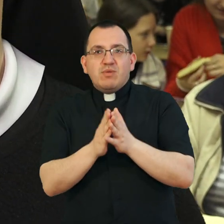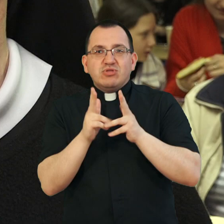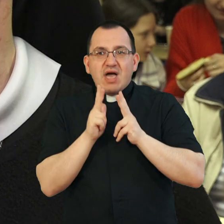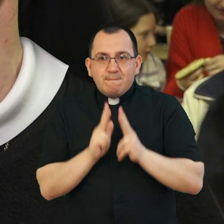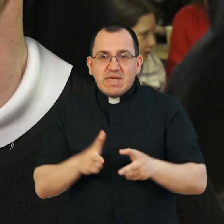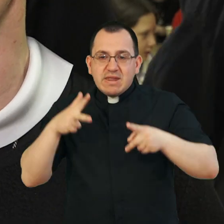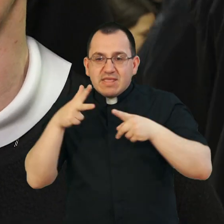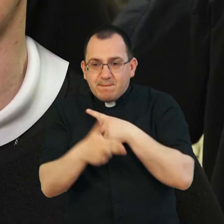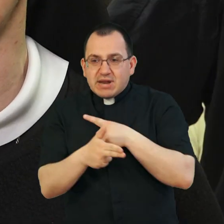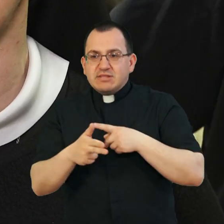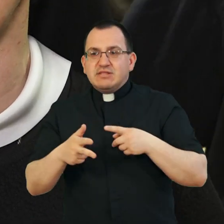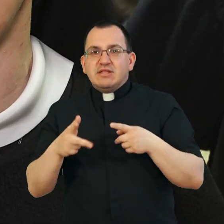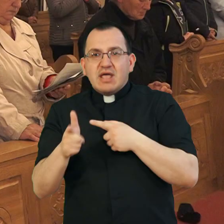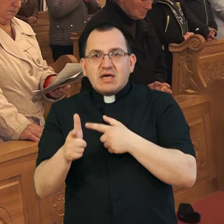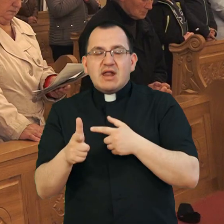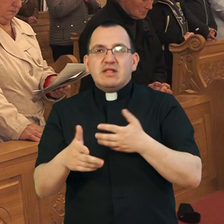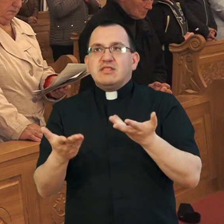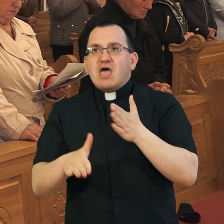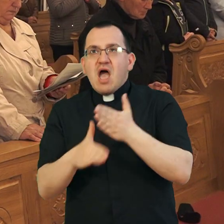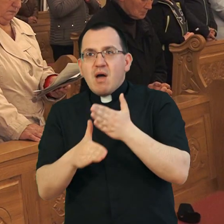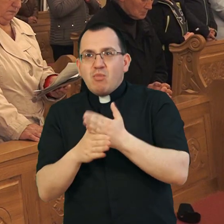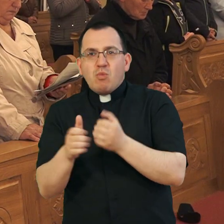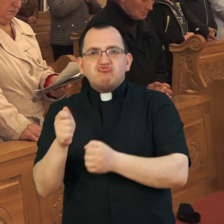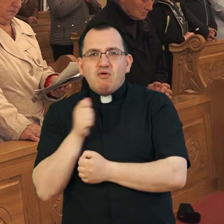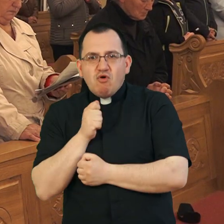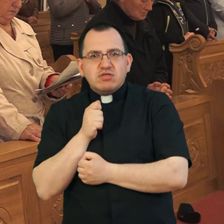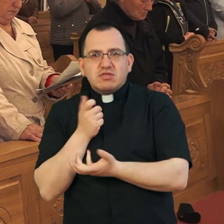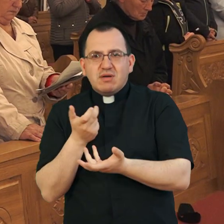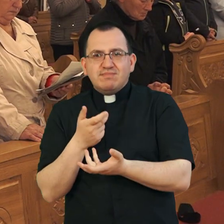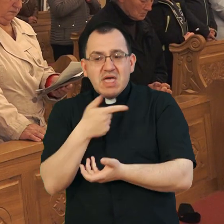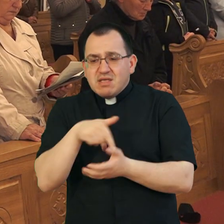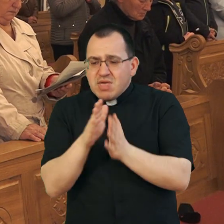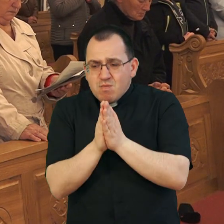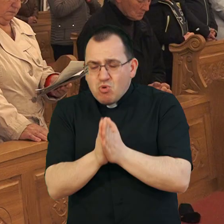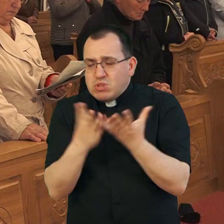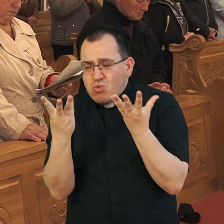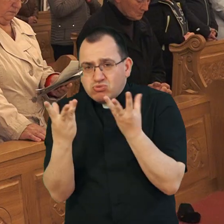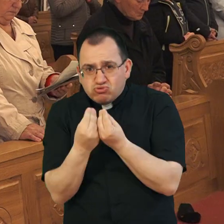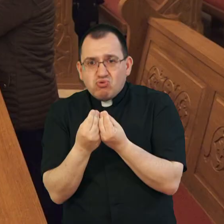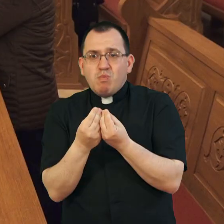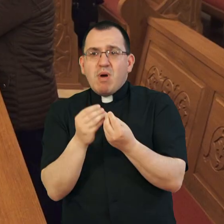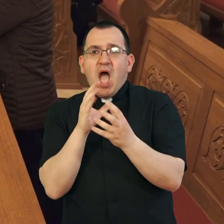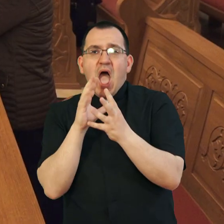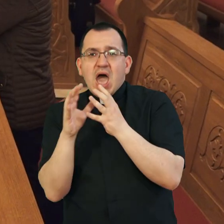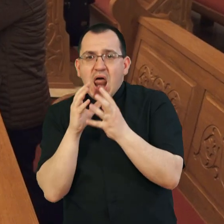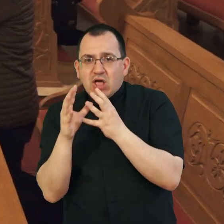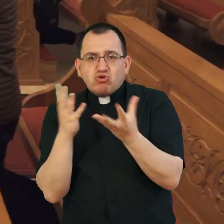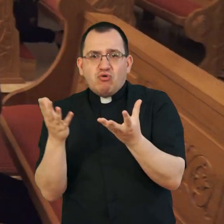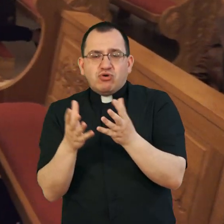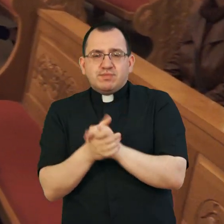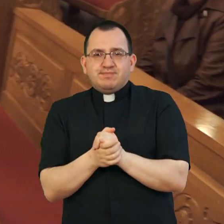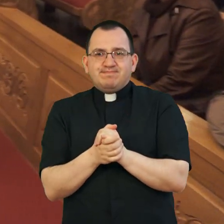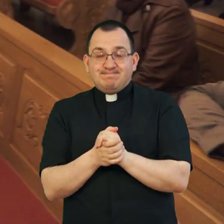pomoć vojnicima, narodu. Ono što možemo pružiti, da molimo zajedno s njima, da razgovaramo zajedno s njima.